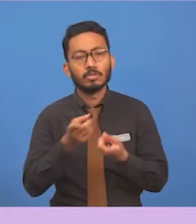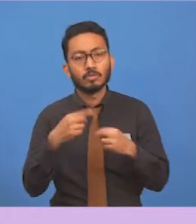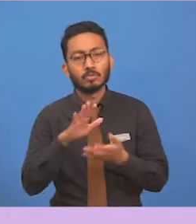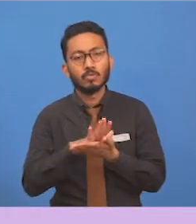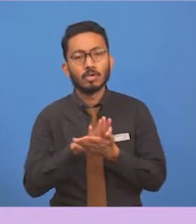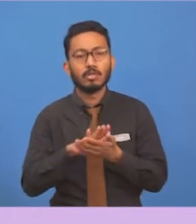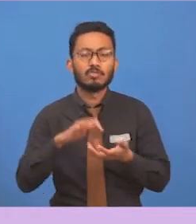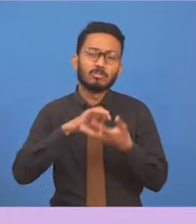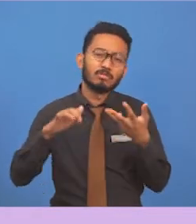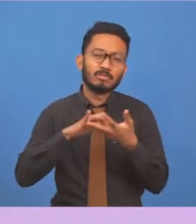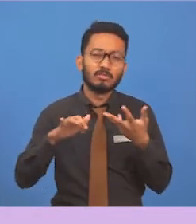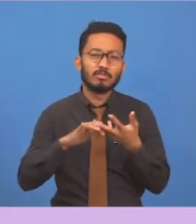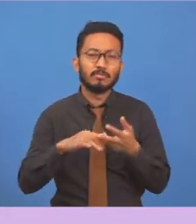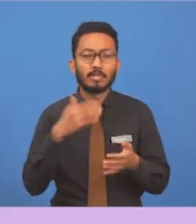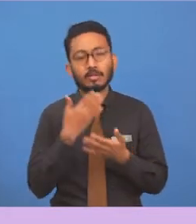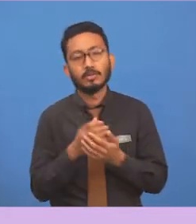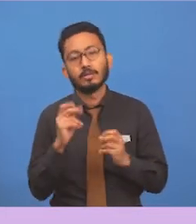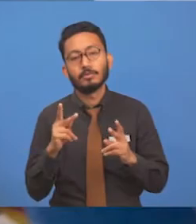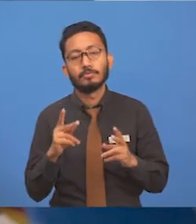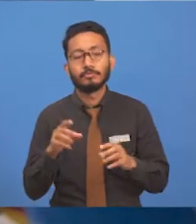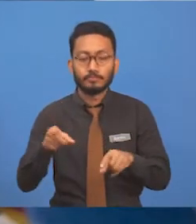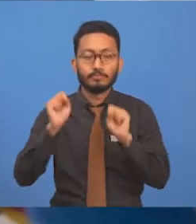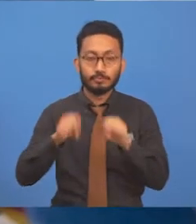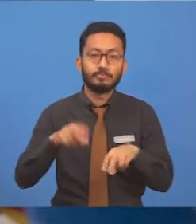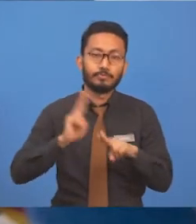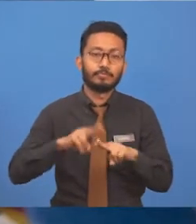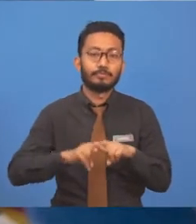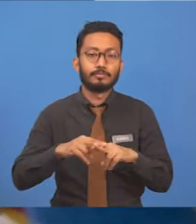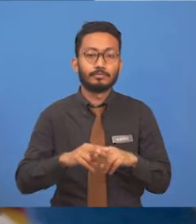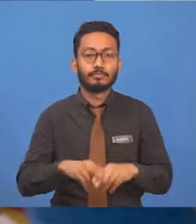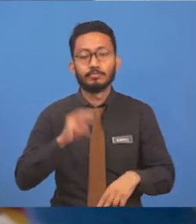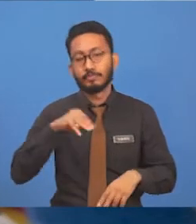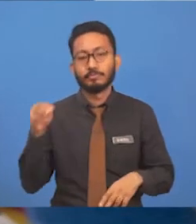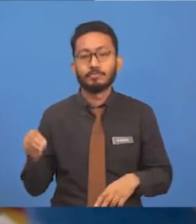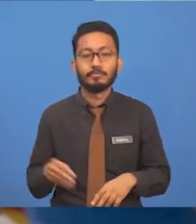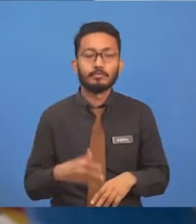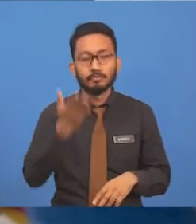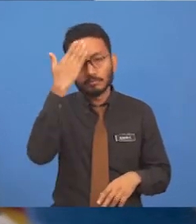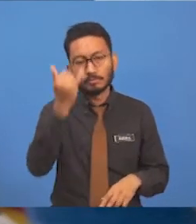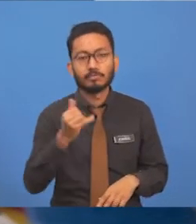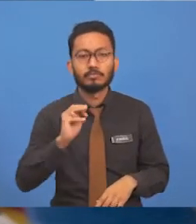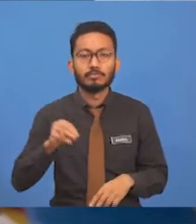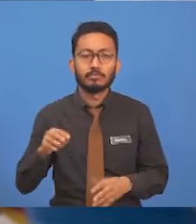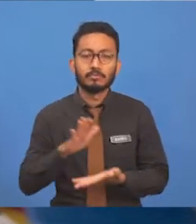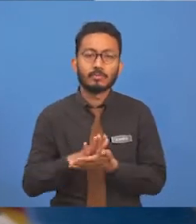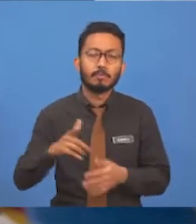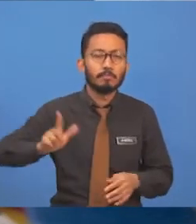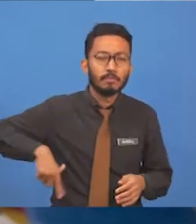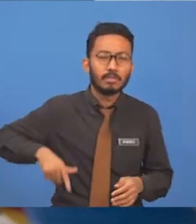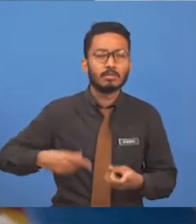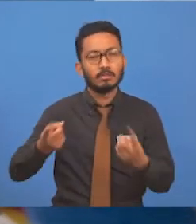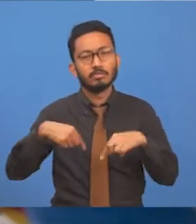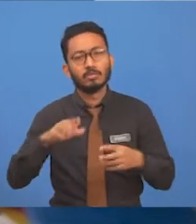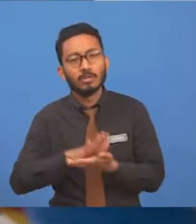baila atau boleh duduk murid-murid Kenapa Muri itu lambat datang ke sekolah